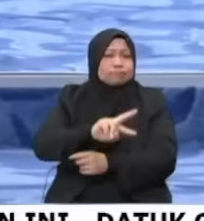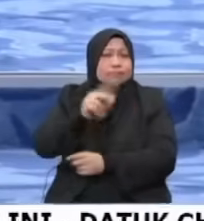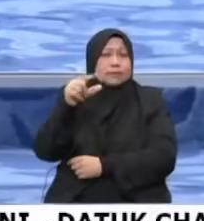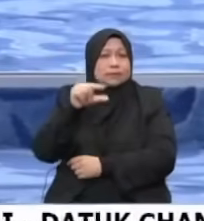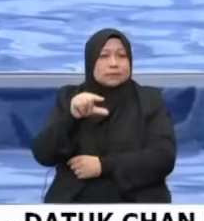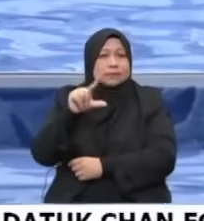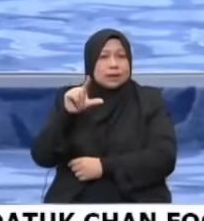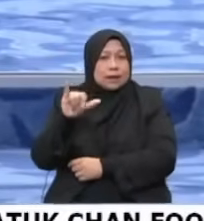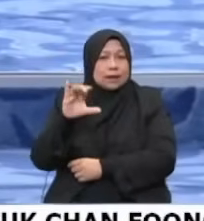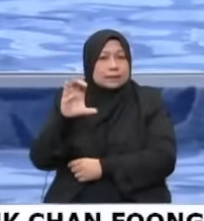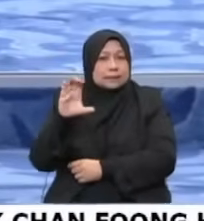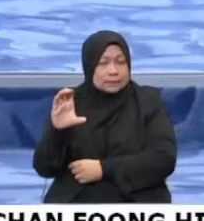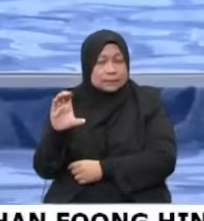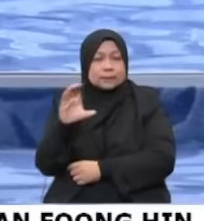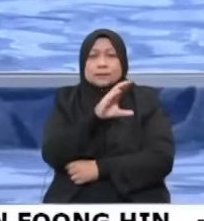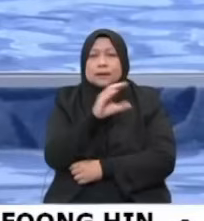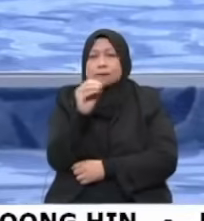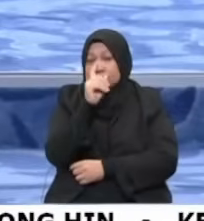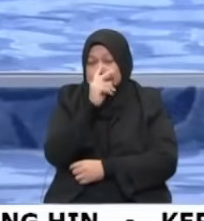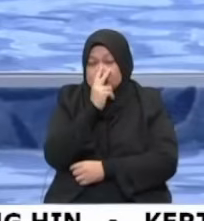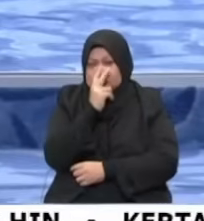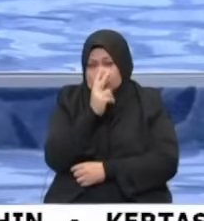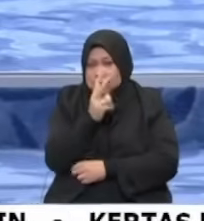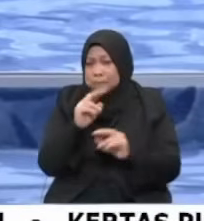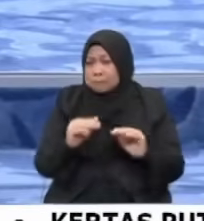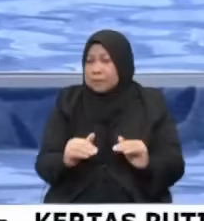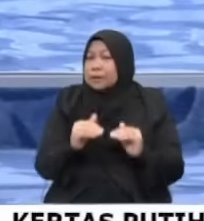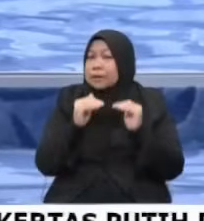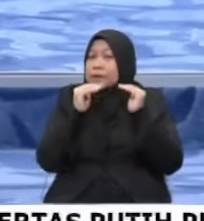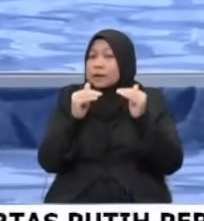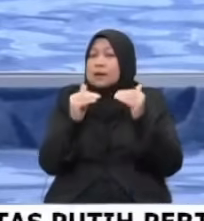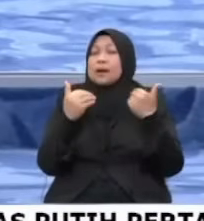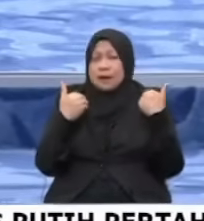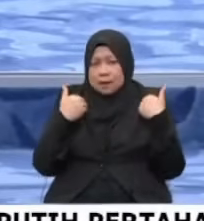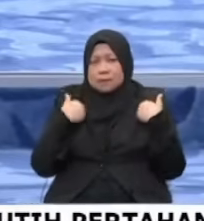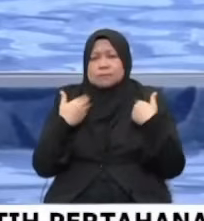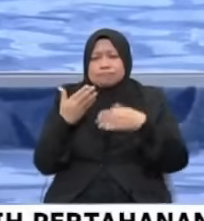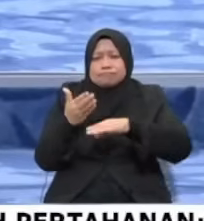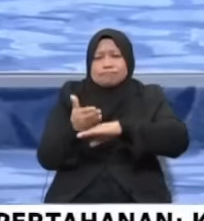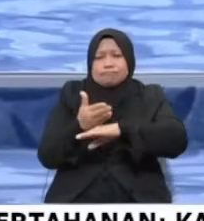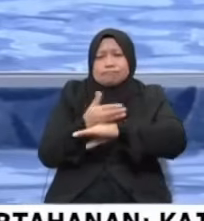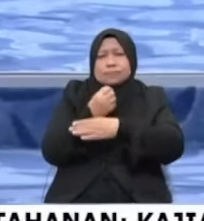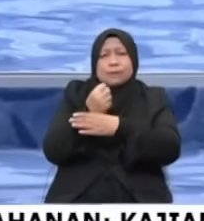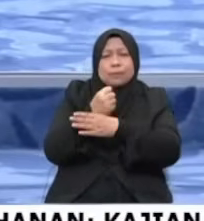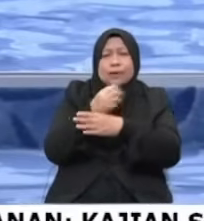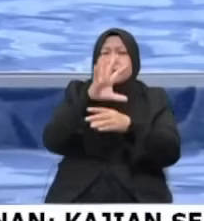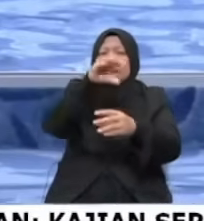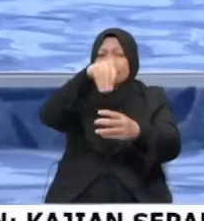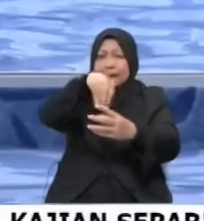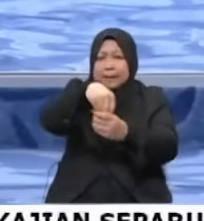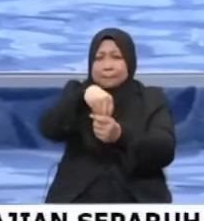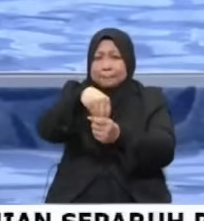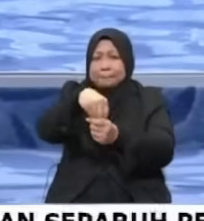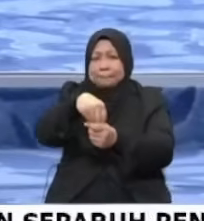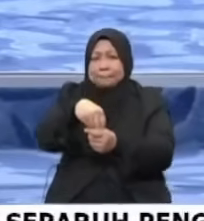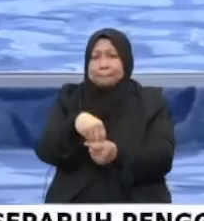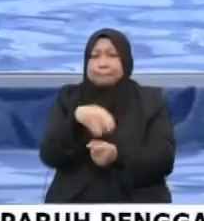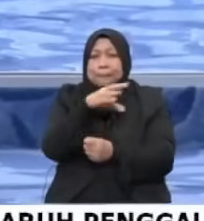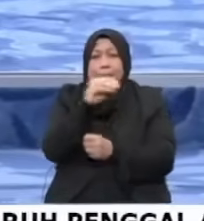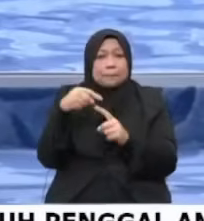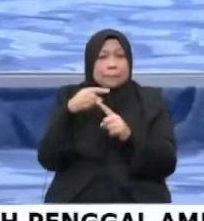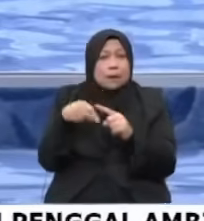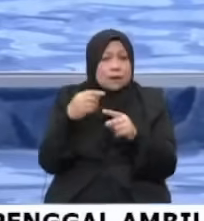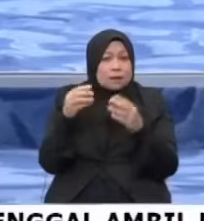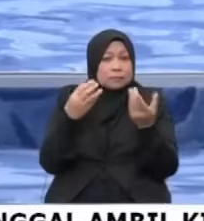GC untuk memastikan peningkatan ada peningkatan pelaburan domestik bila pelaburan